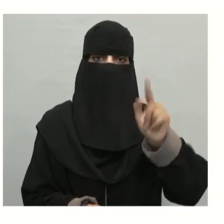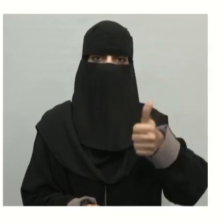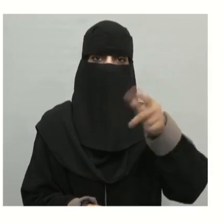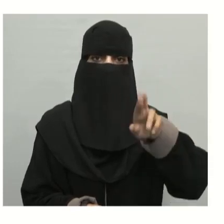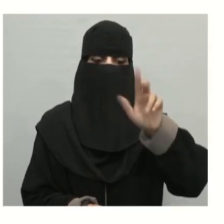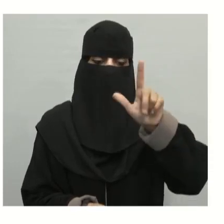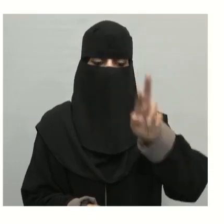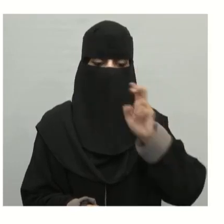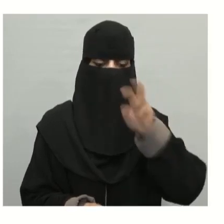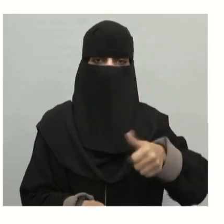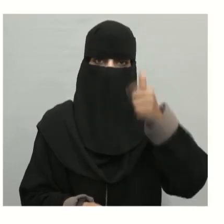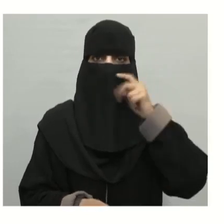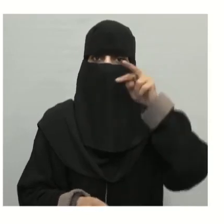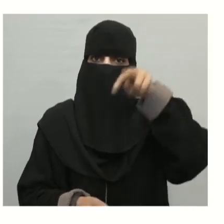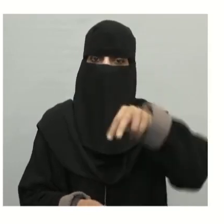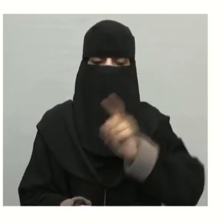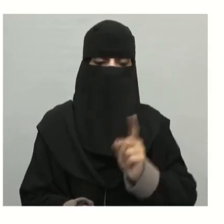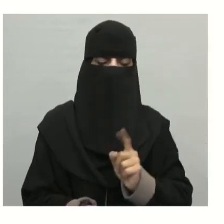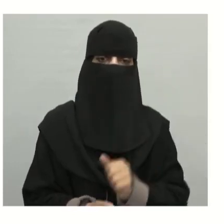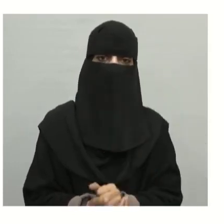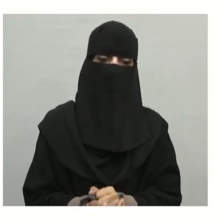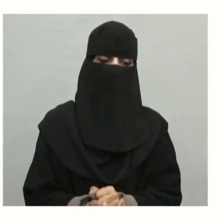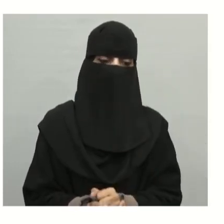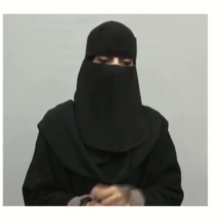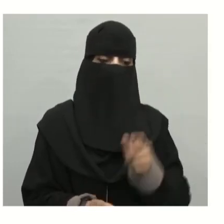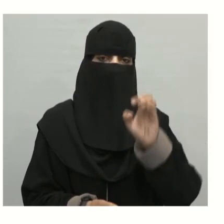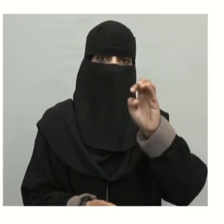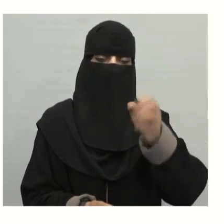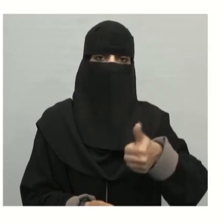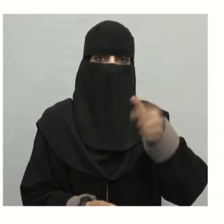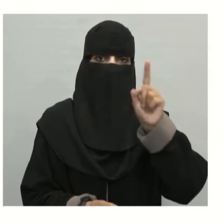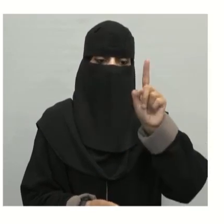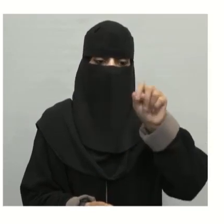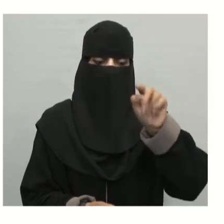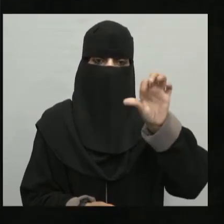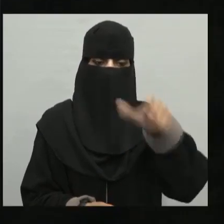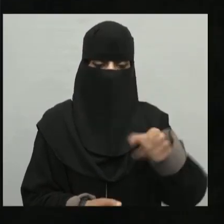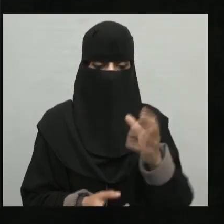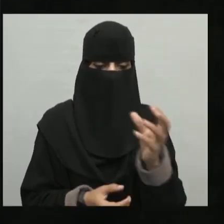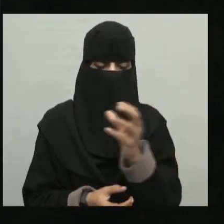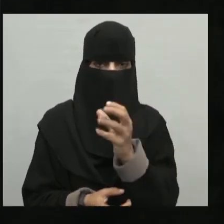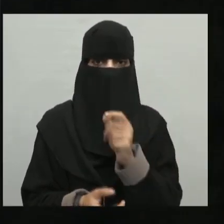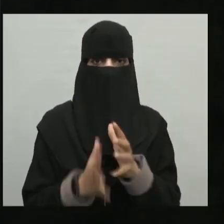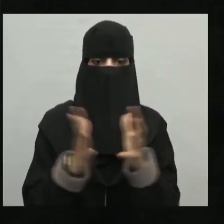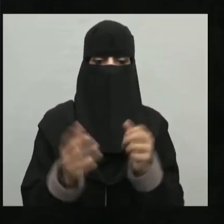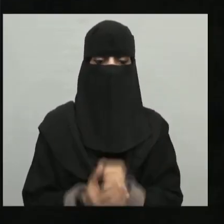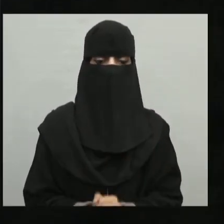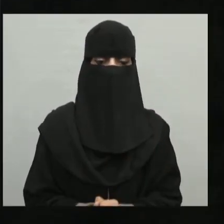بالعين المجرده الجابرو وهو صخر الناري جوفي ذو بلورات معدنيه كبيره